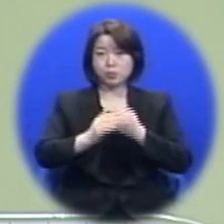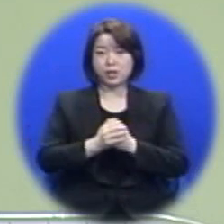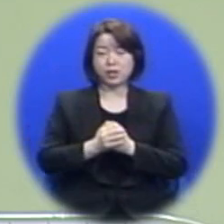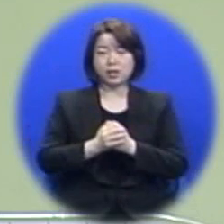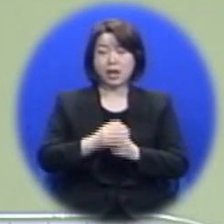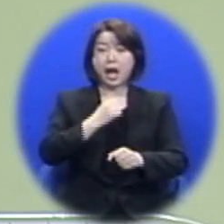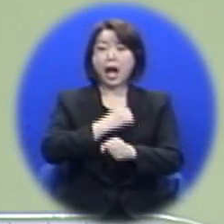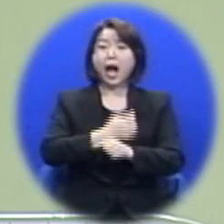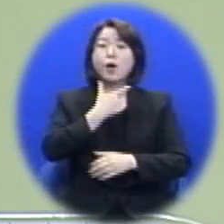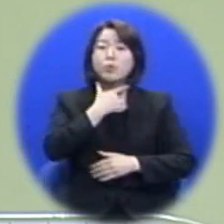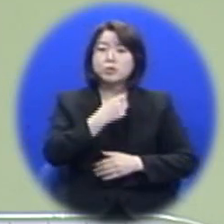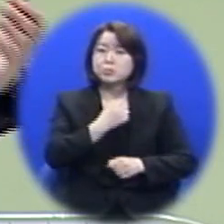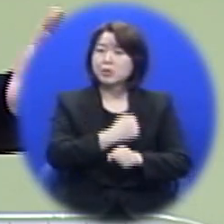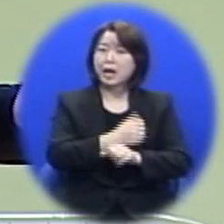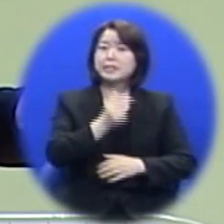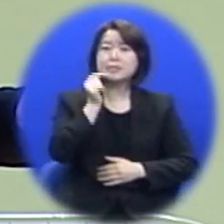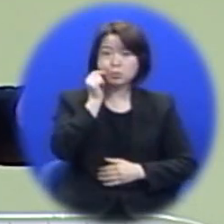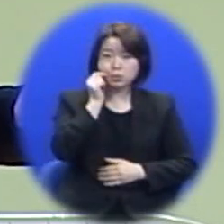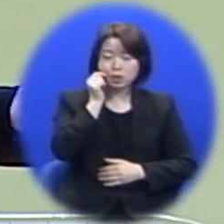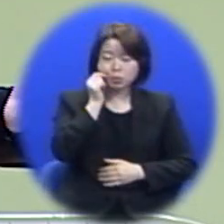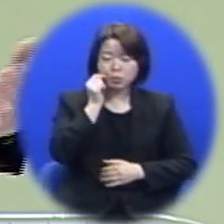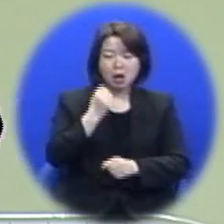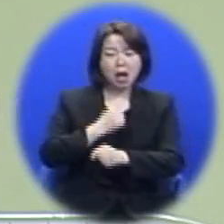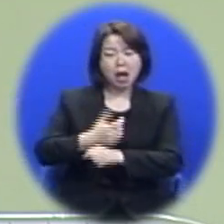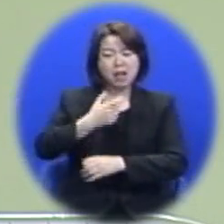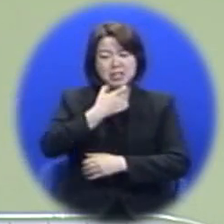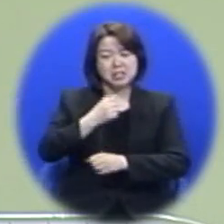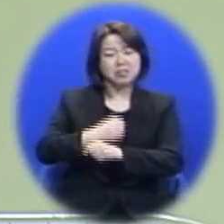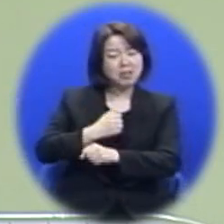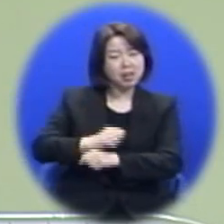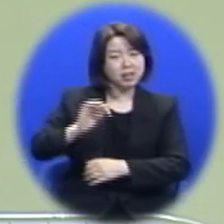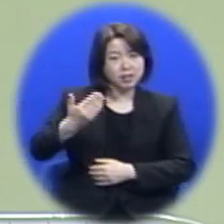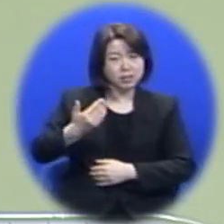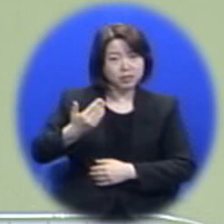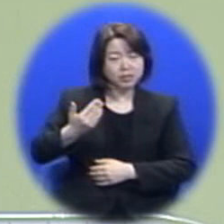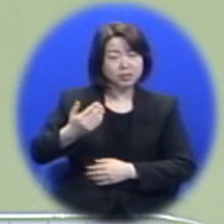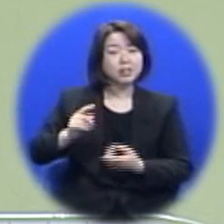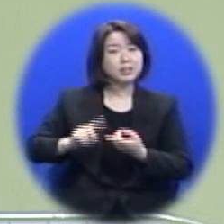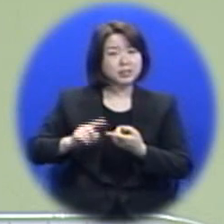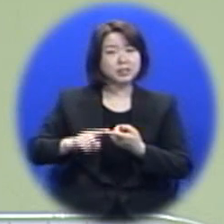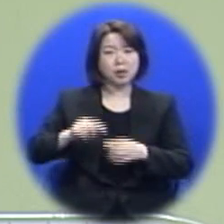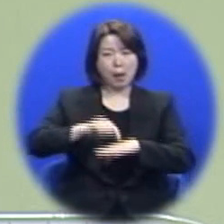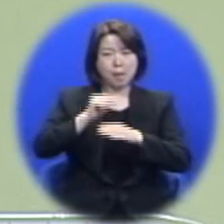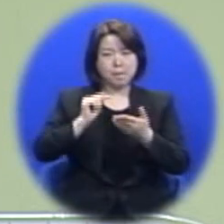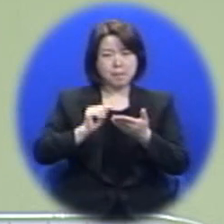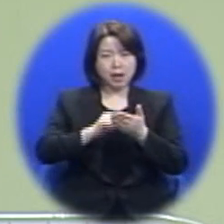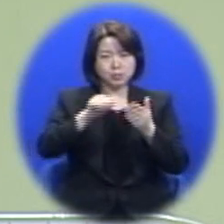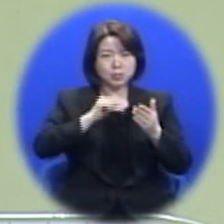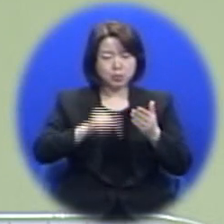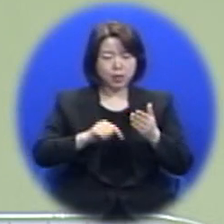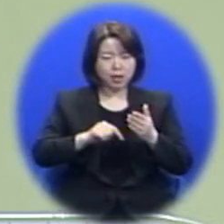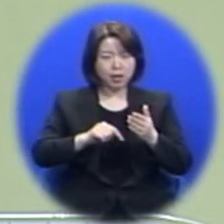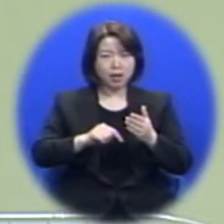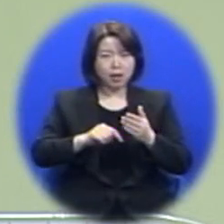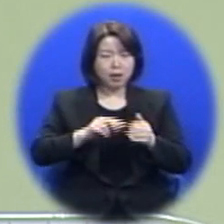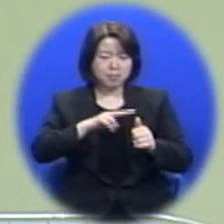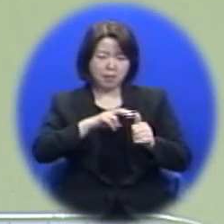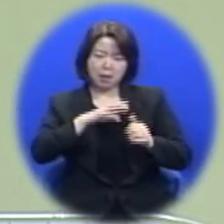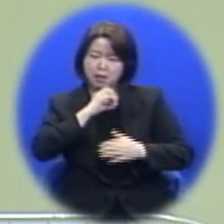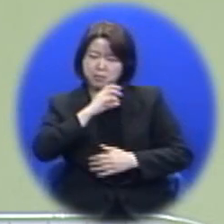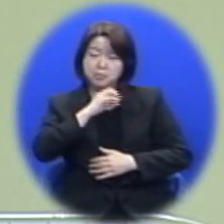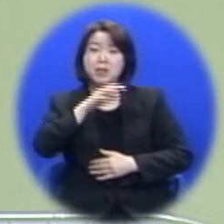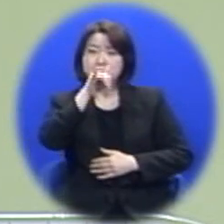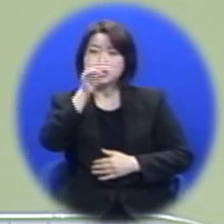하고싶은거 하지 못하고 하기 싫은거 해야 되는 그런 마음의 원망이 있었던 때가